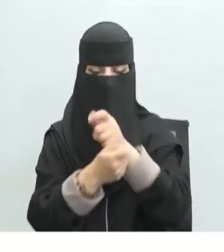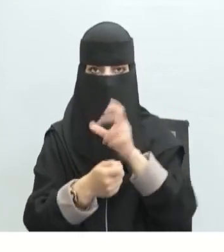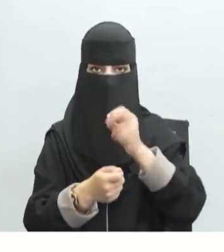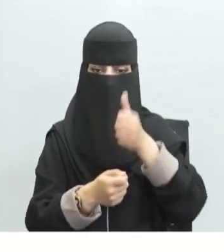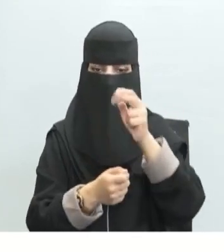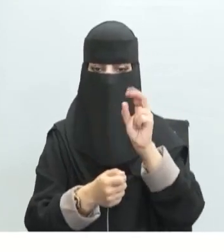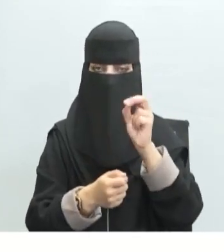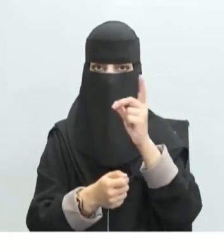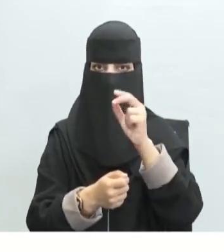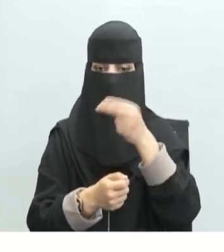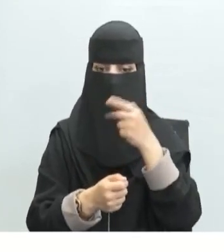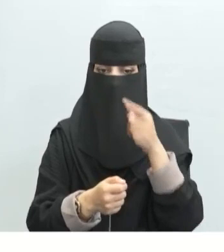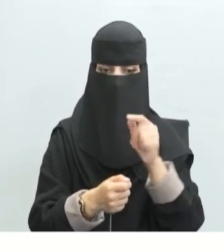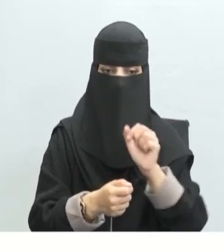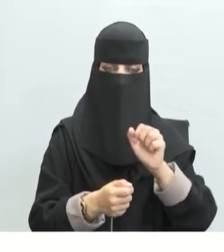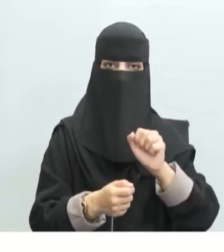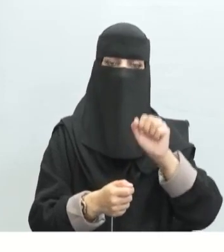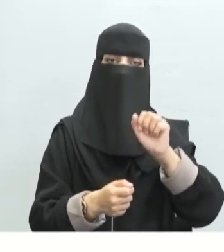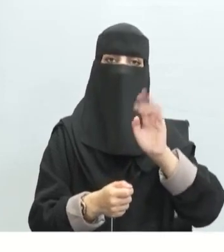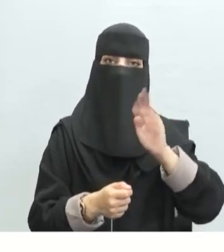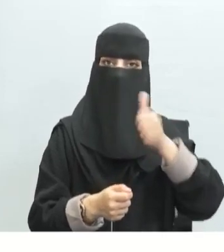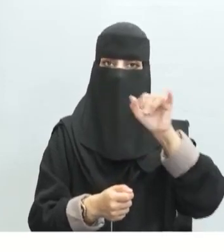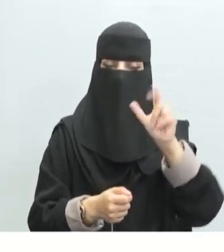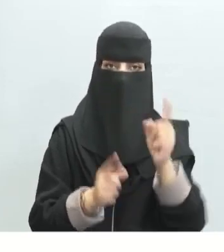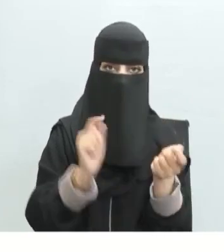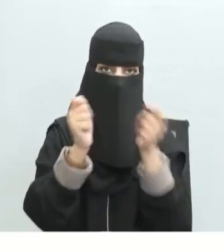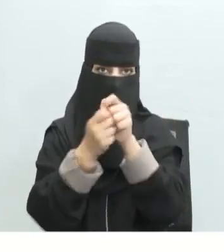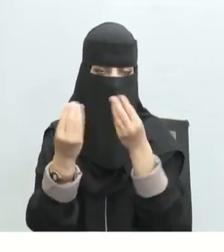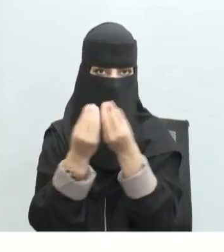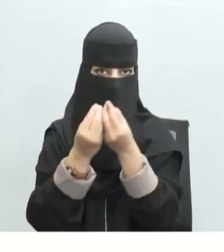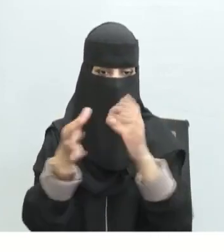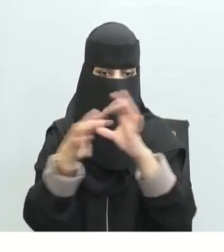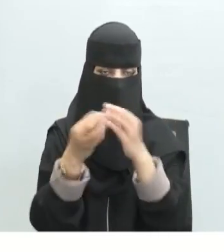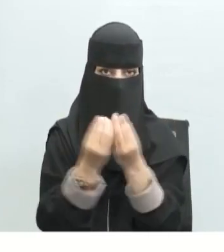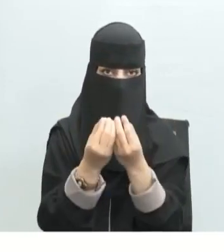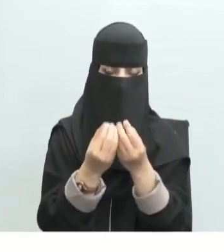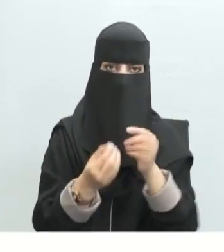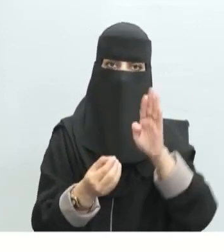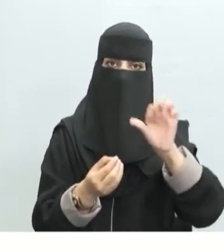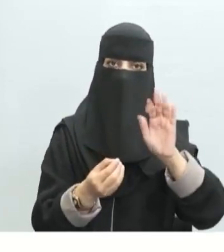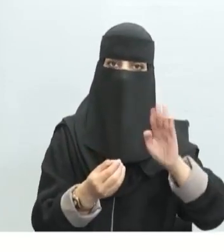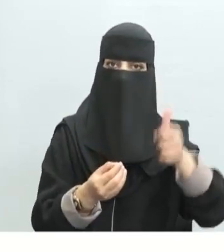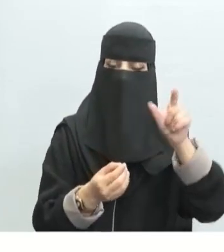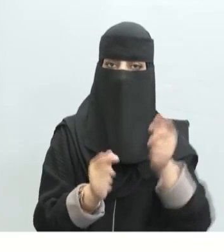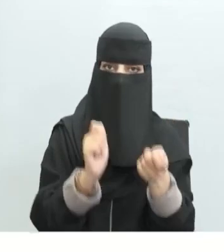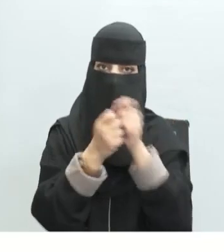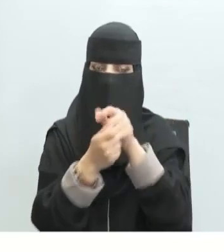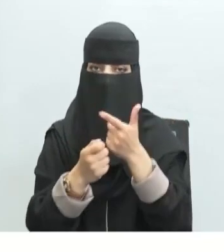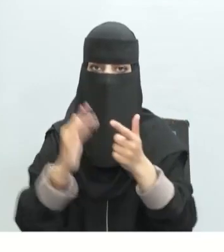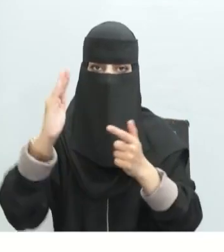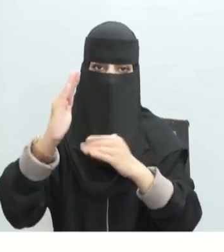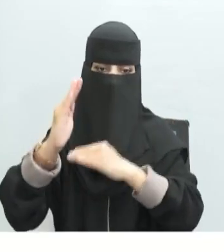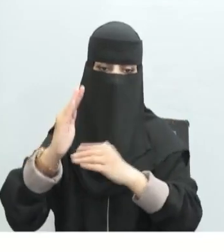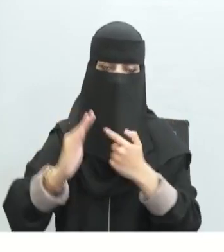الساين دائما تربط لي ما بين المقابل والوتر والكوساين دائما تربط لي بين المجاور والوتر